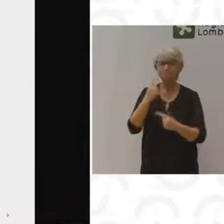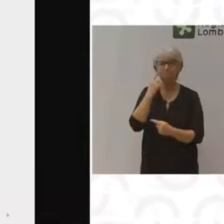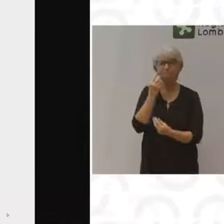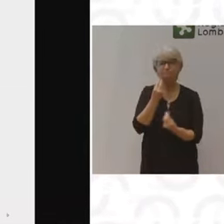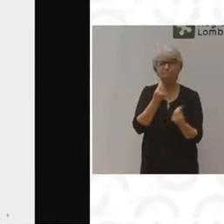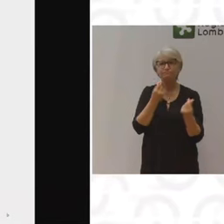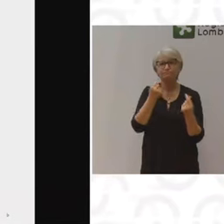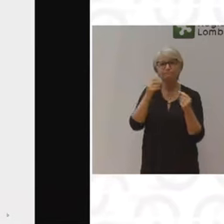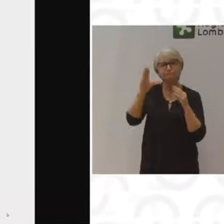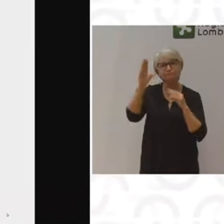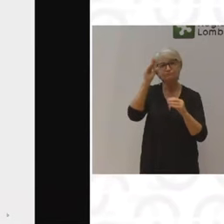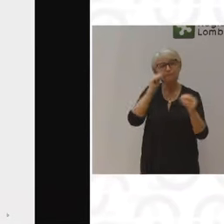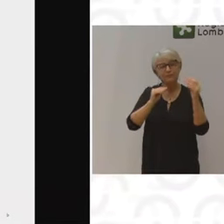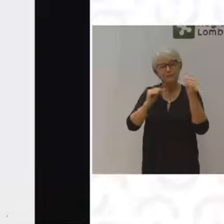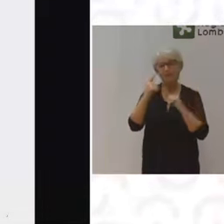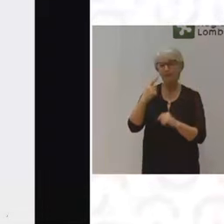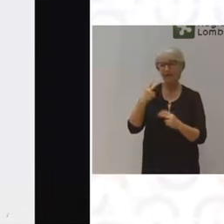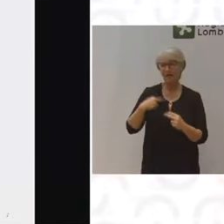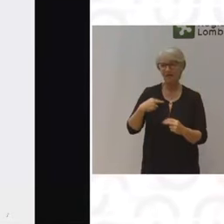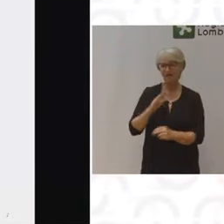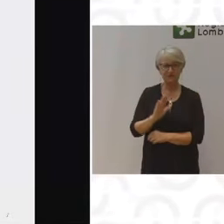aspetti positivi di una vita autonoma.